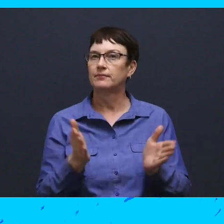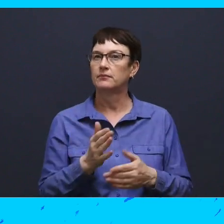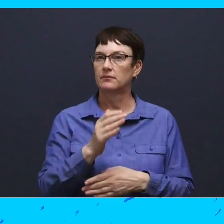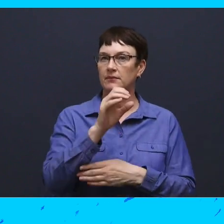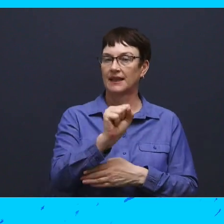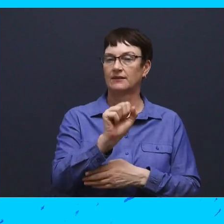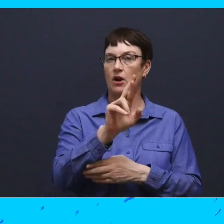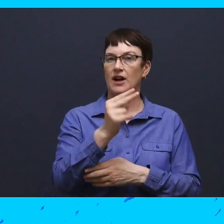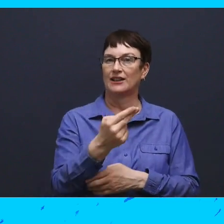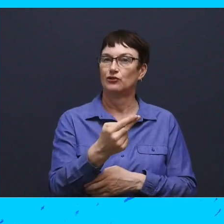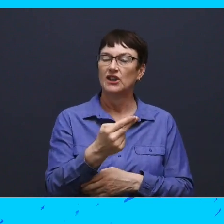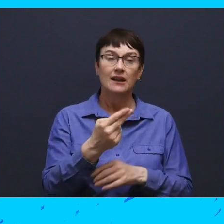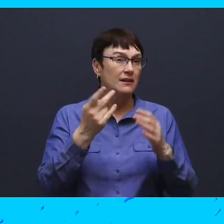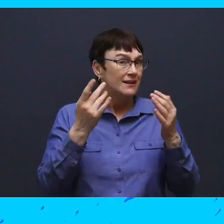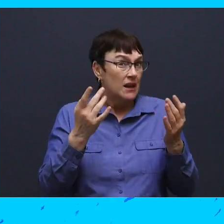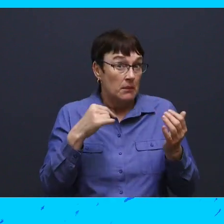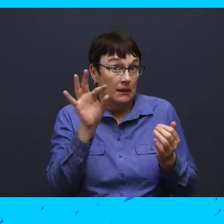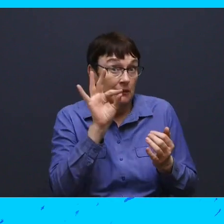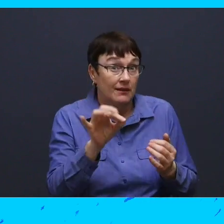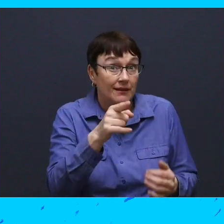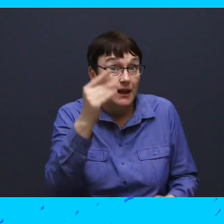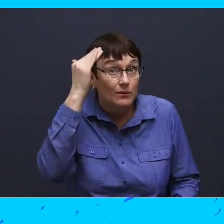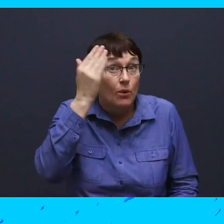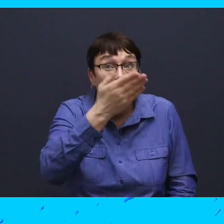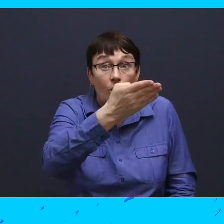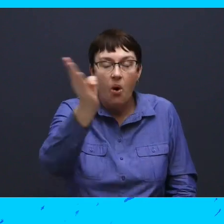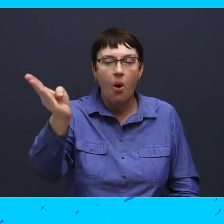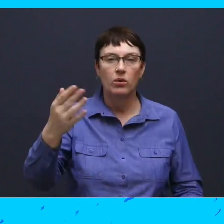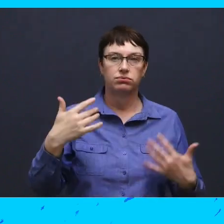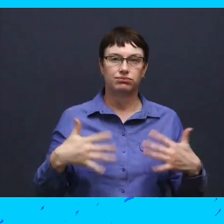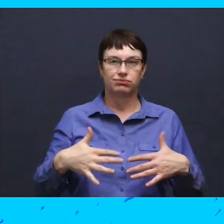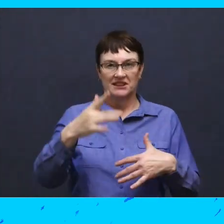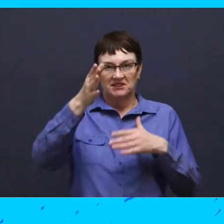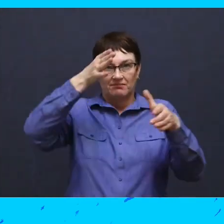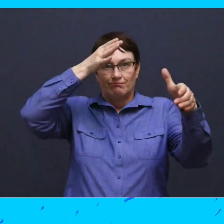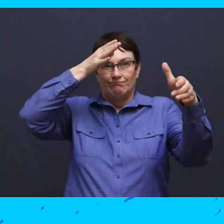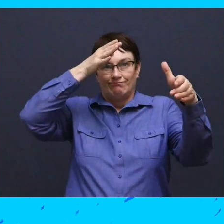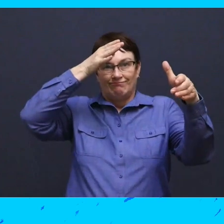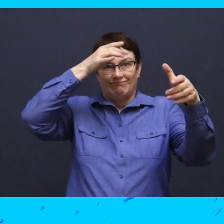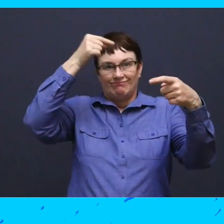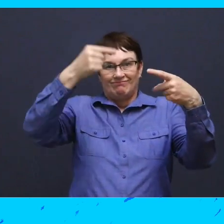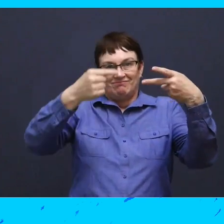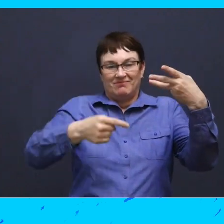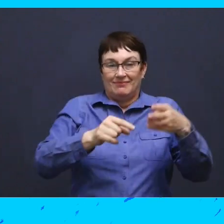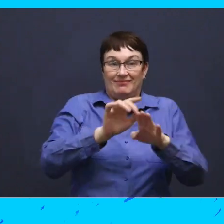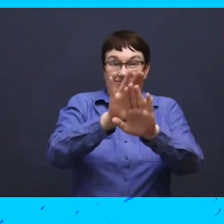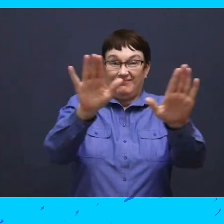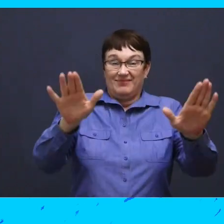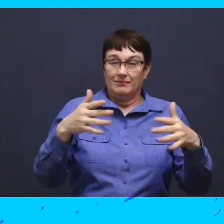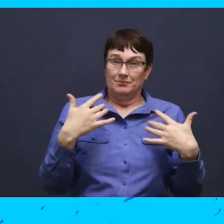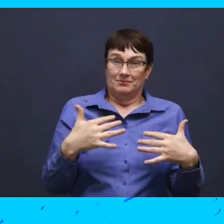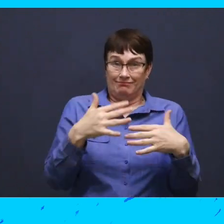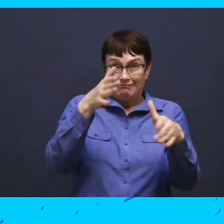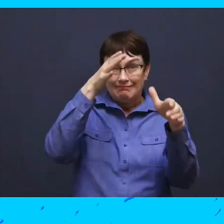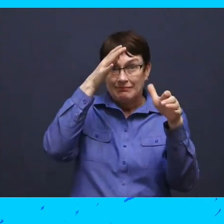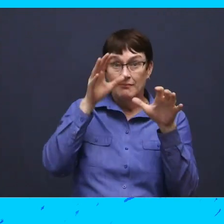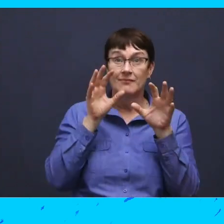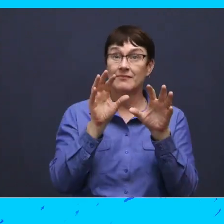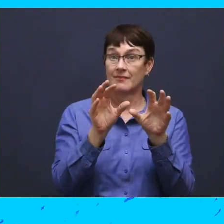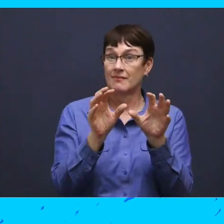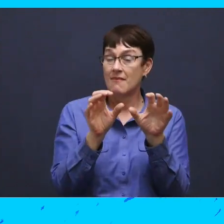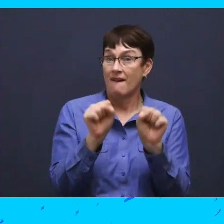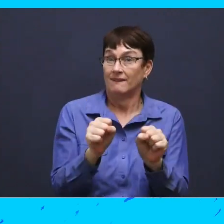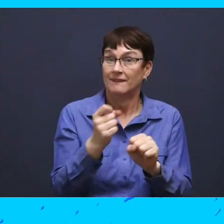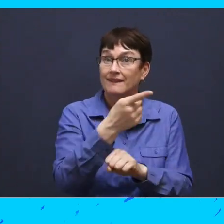de votre expérience, à votre avis, quel serait le plus important lorsqu'il faut